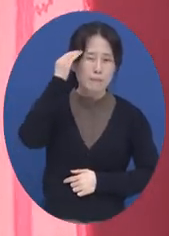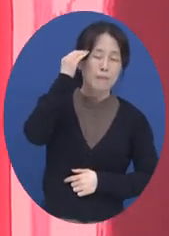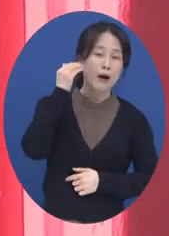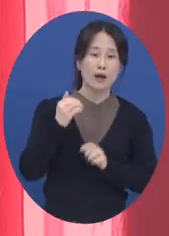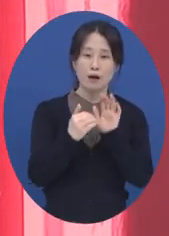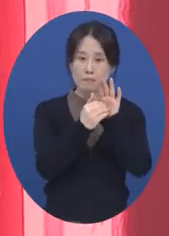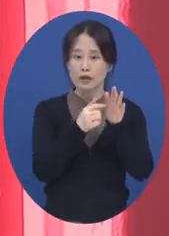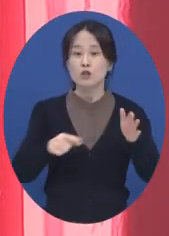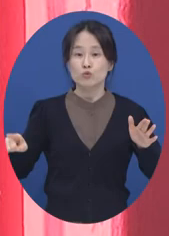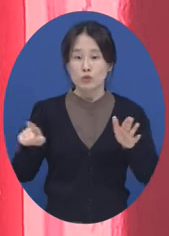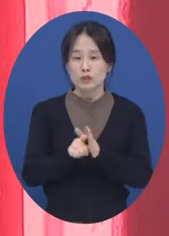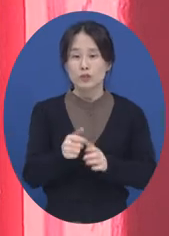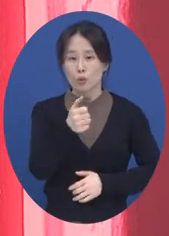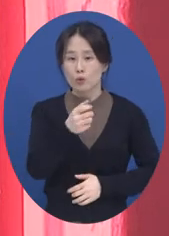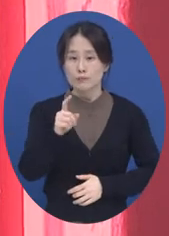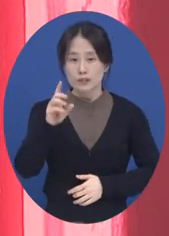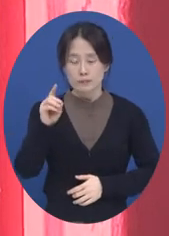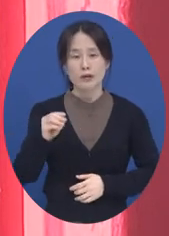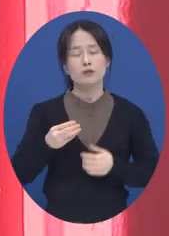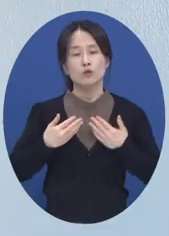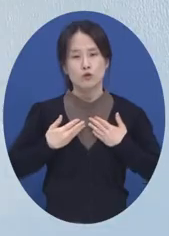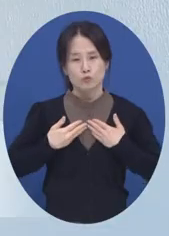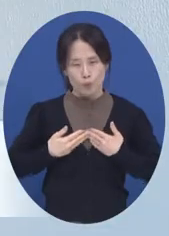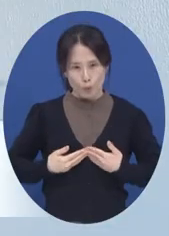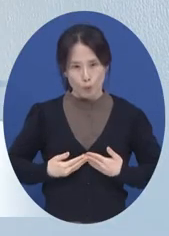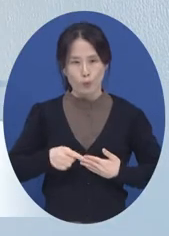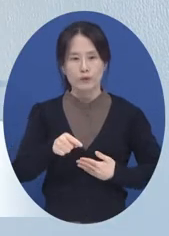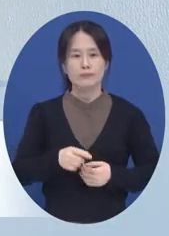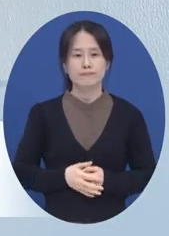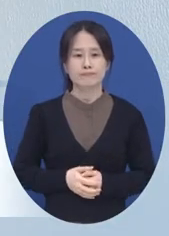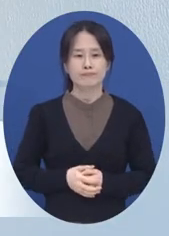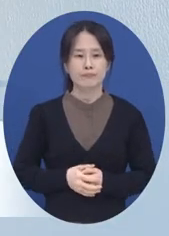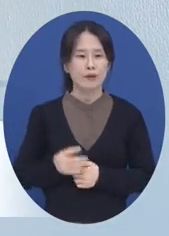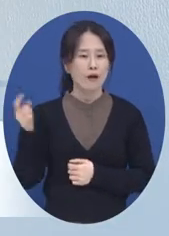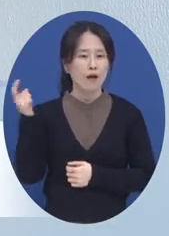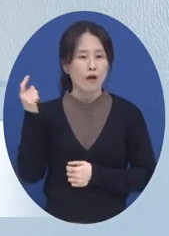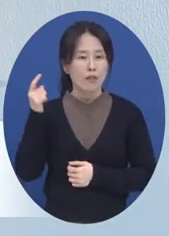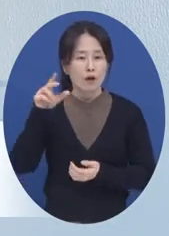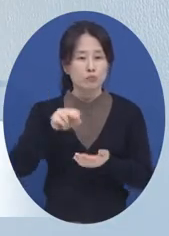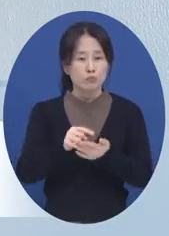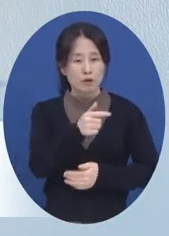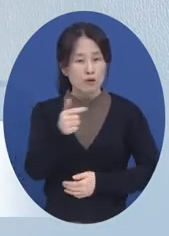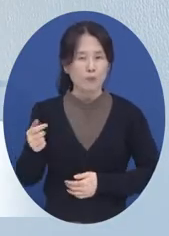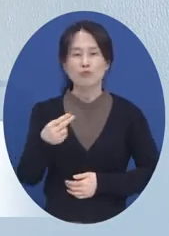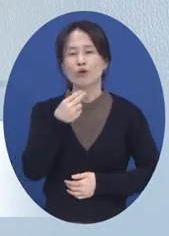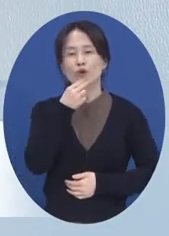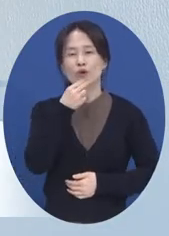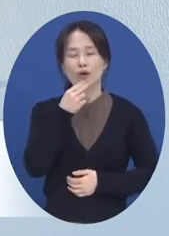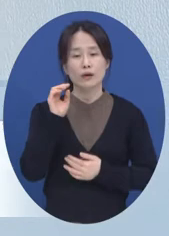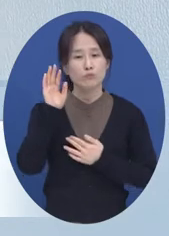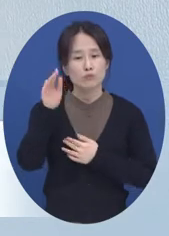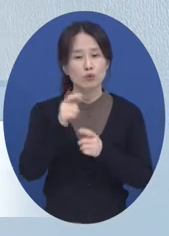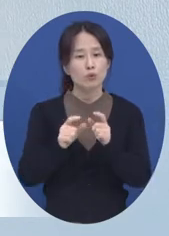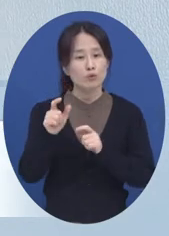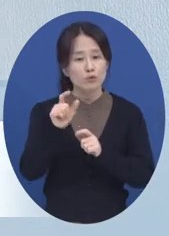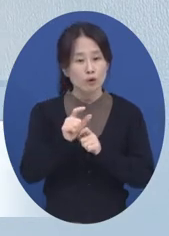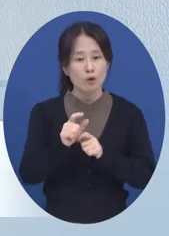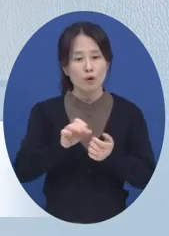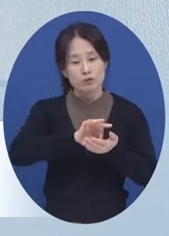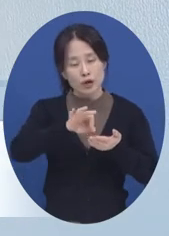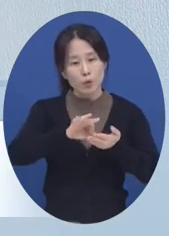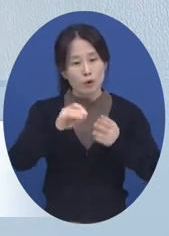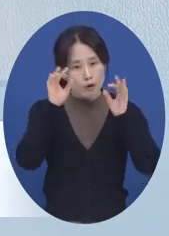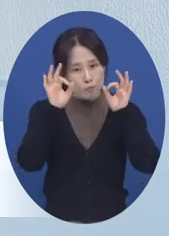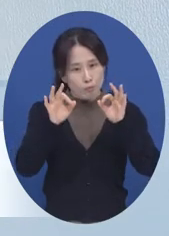않도록 50데시벨 이하로 설계되었습니다. 소음 문제는 아직 별로 없는 것 같고요. 그래서 앞으로 이제 조금 더